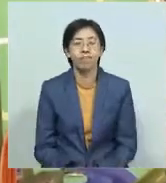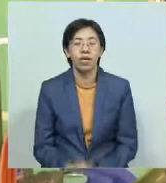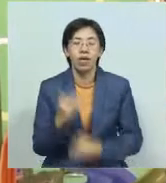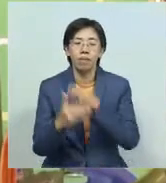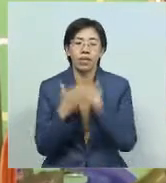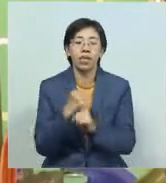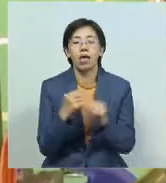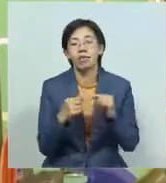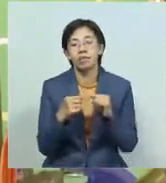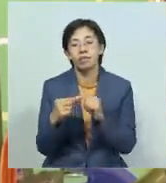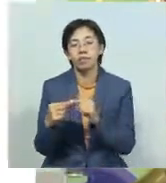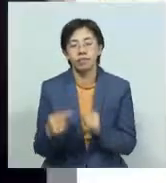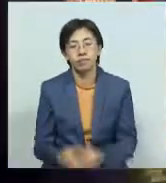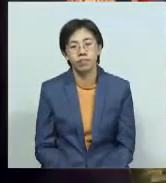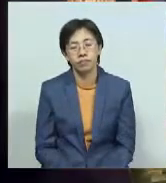าต่อยอด